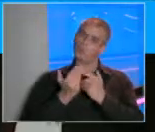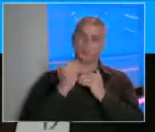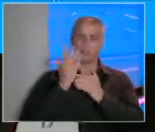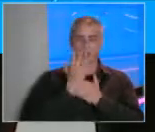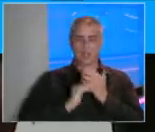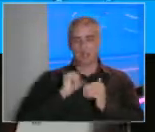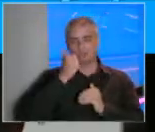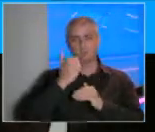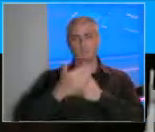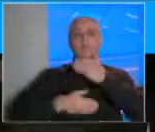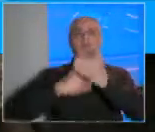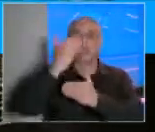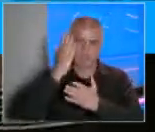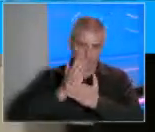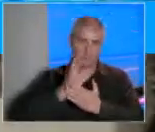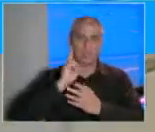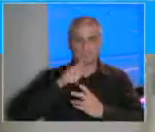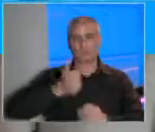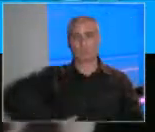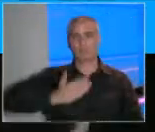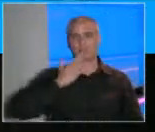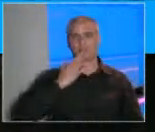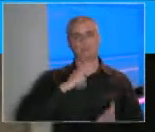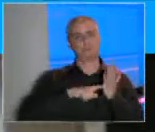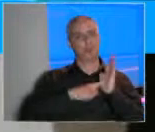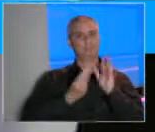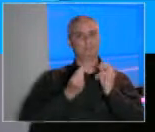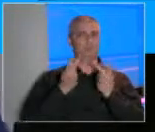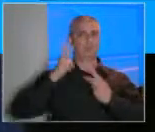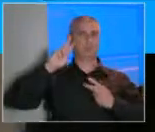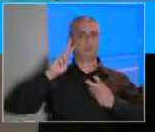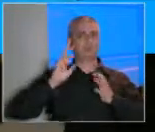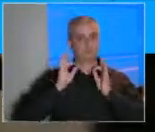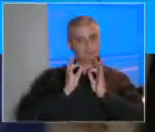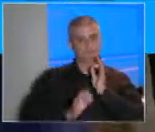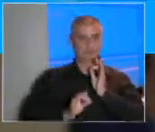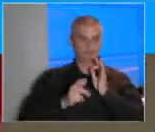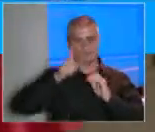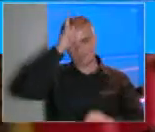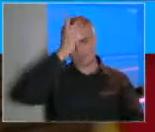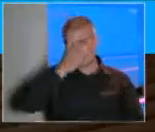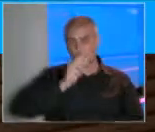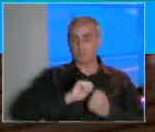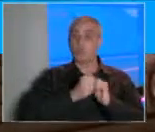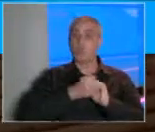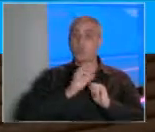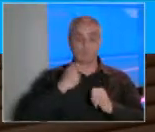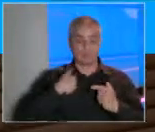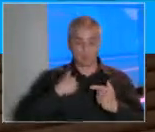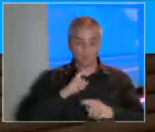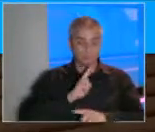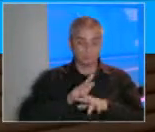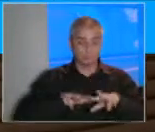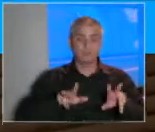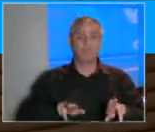ראשון לקראת הפרק השני? אז תוכל גם ההנהגה הישראלית להציג דברים קצת יותר קונקרטיים לגרמנים? או שאם אנחנו משמרים את